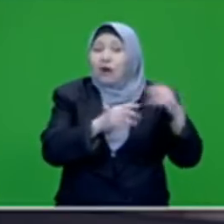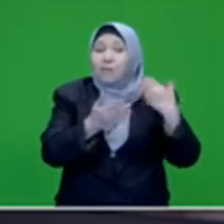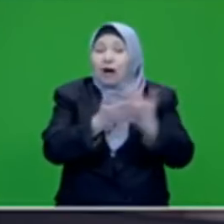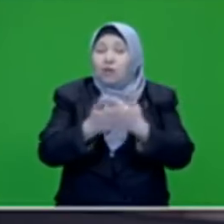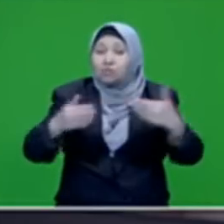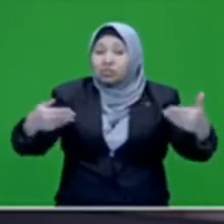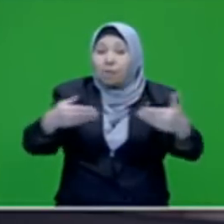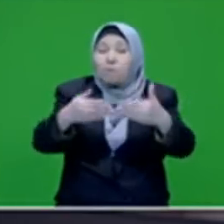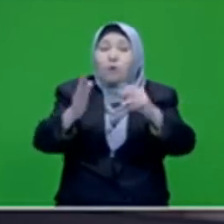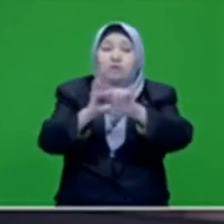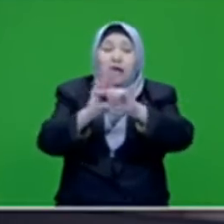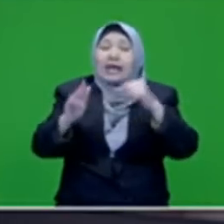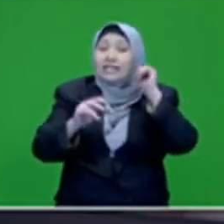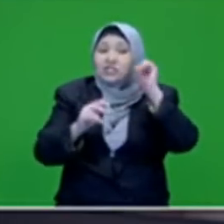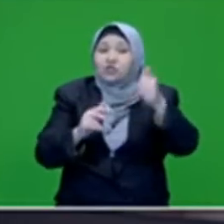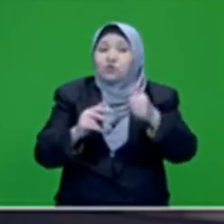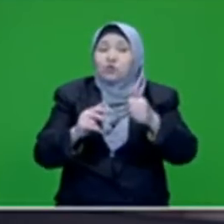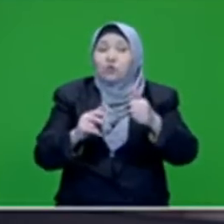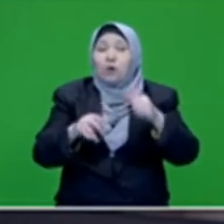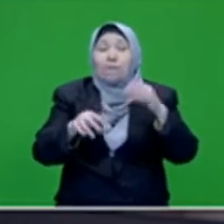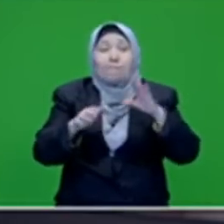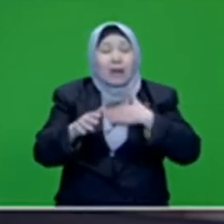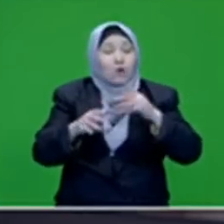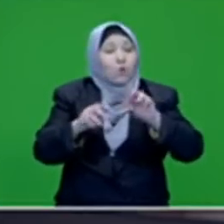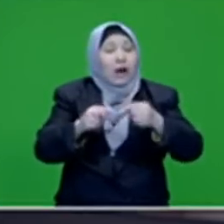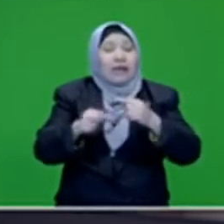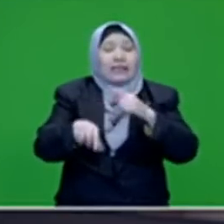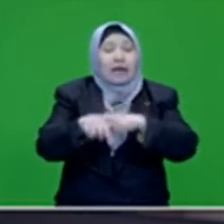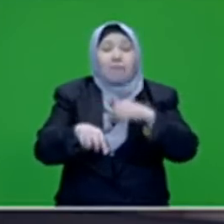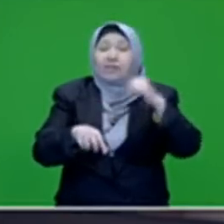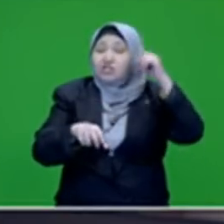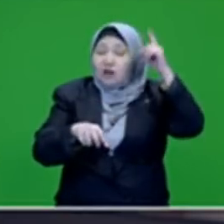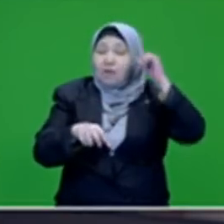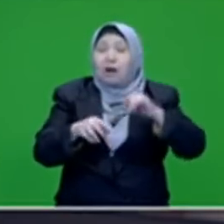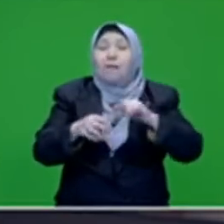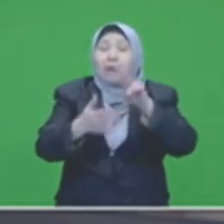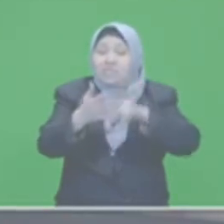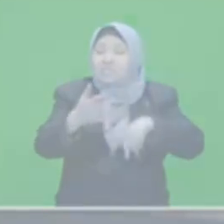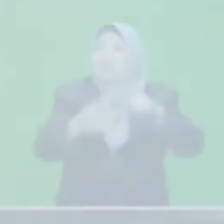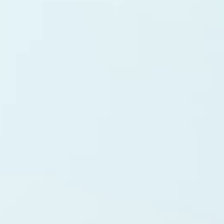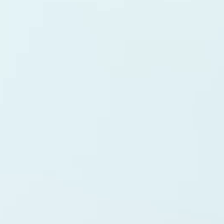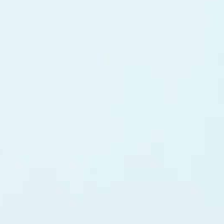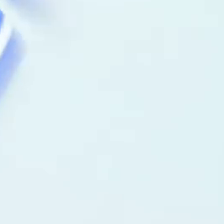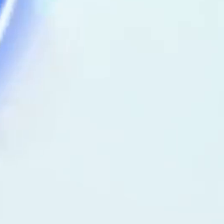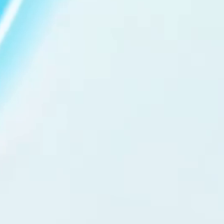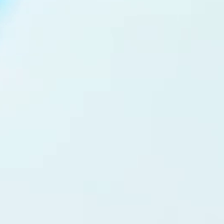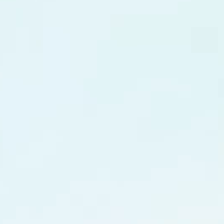surah Yusuf pada hari esok, My Quran Time, insya-Allah, baca, faham, amalkan.